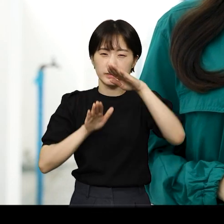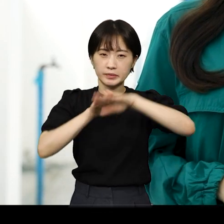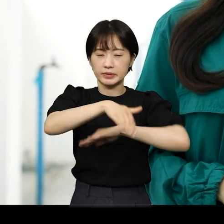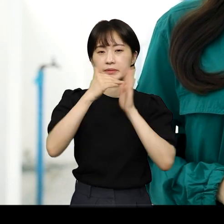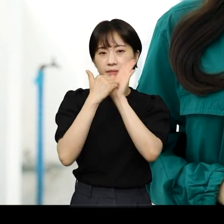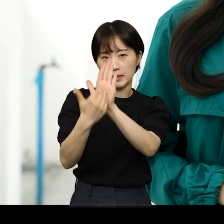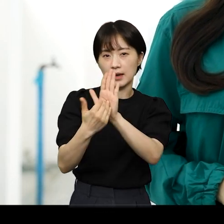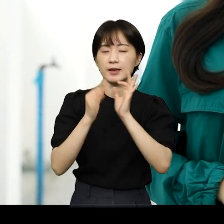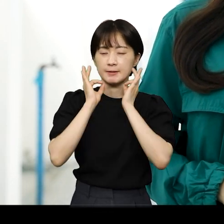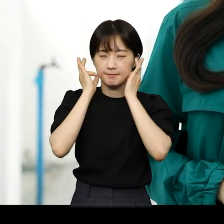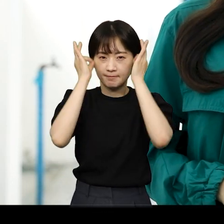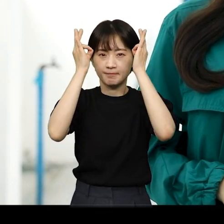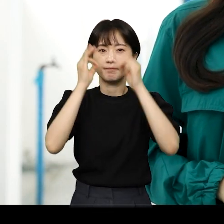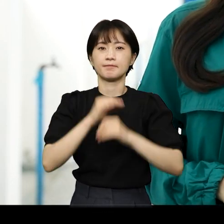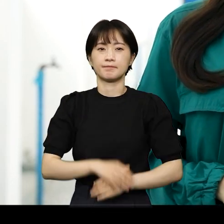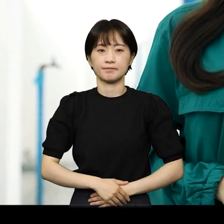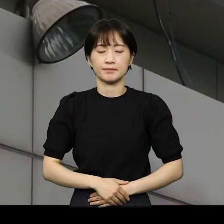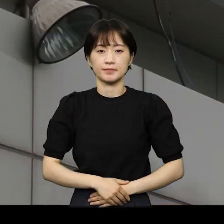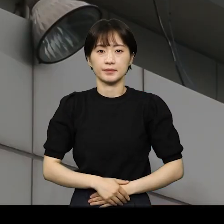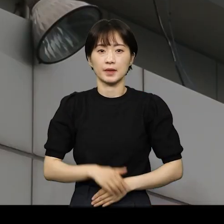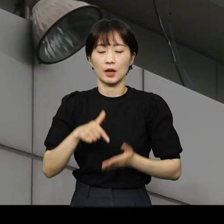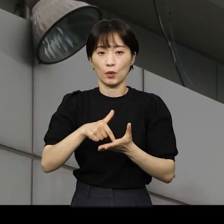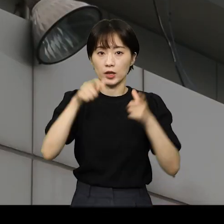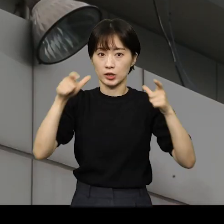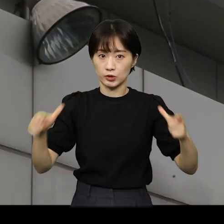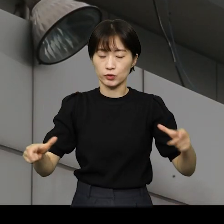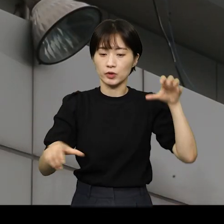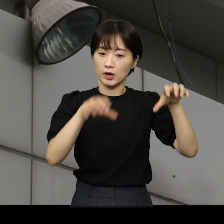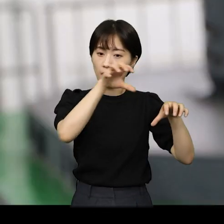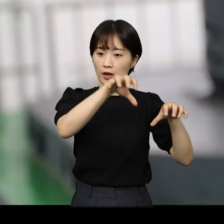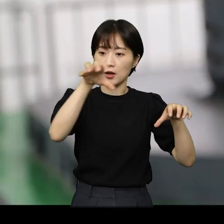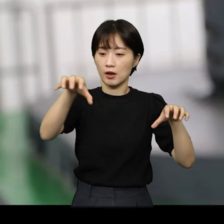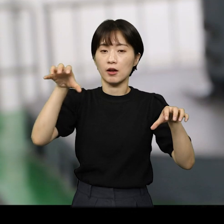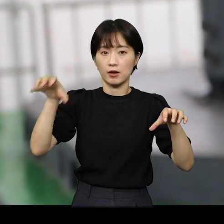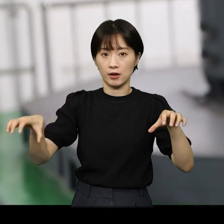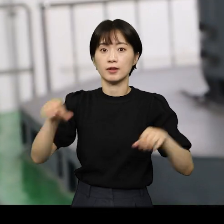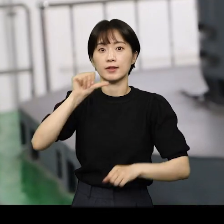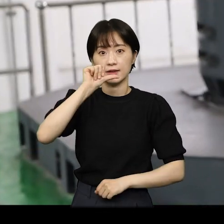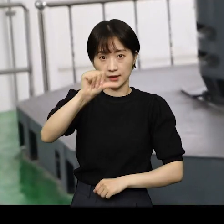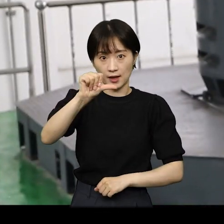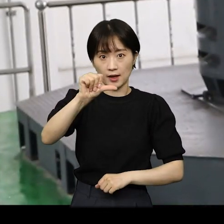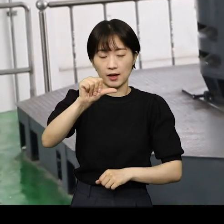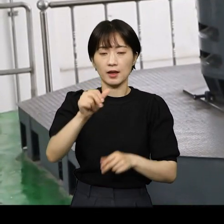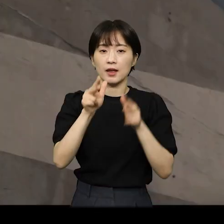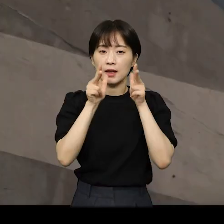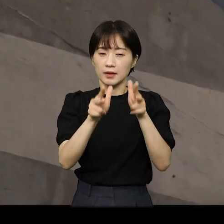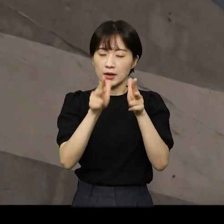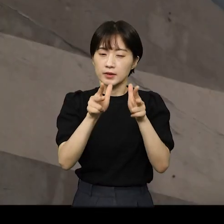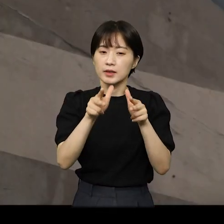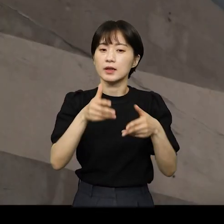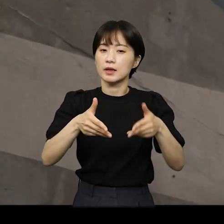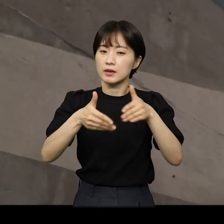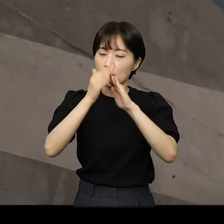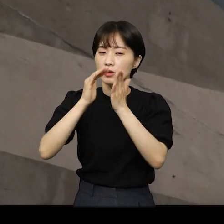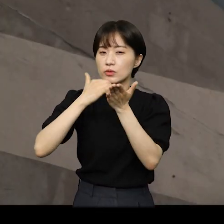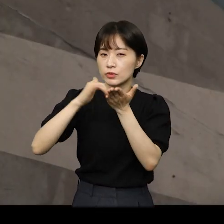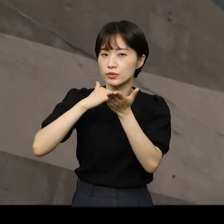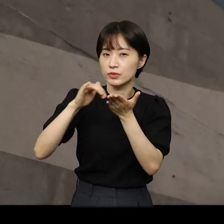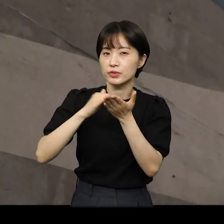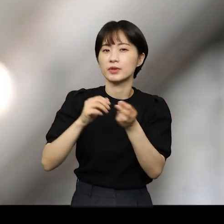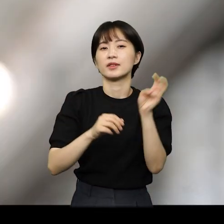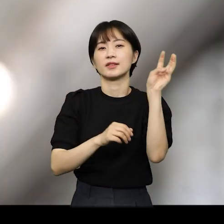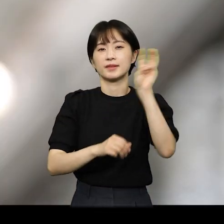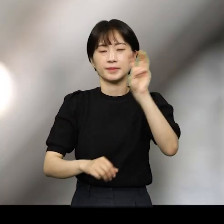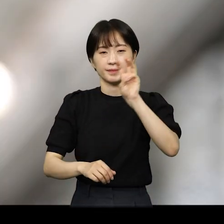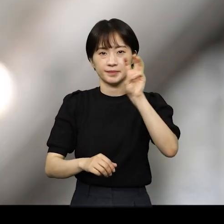방지에 최선을 다하고 있습니다. 우리구에 있는 자양, 구이, 중곡, 자양사, 광장빗물펌프장에는